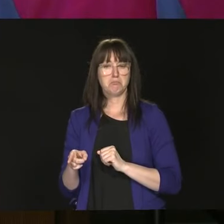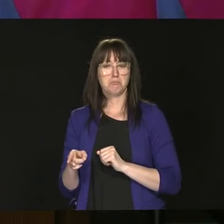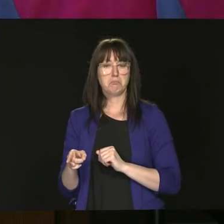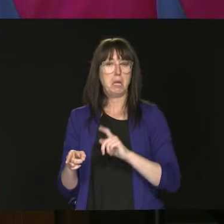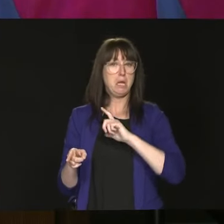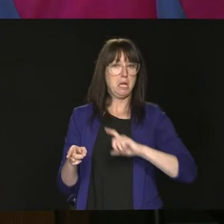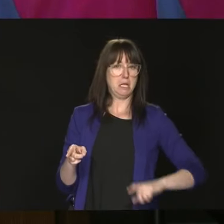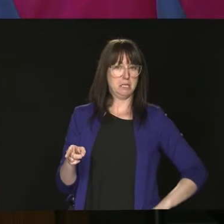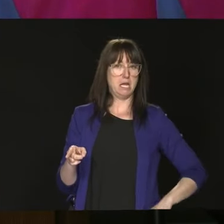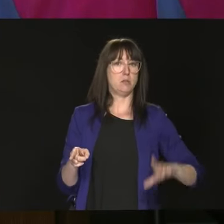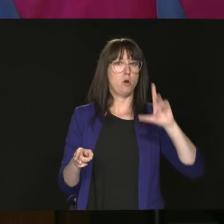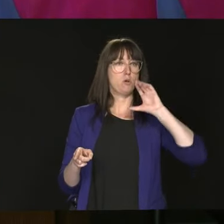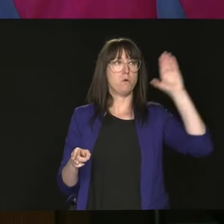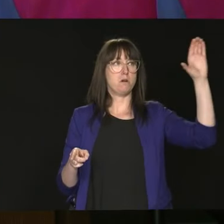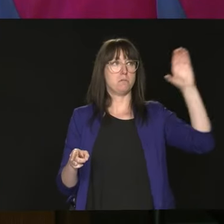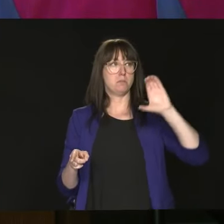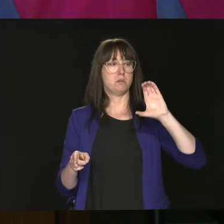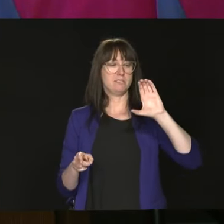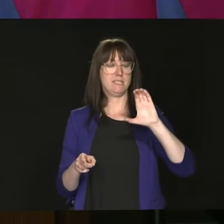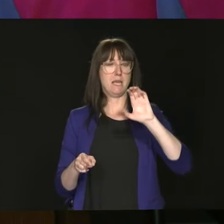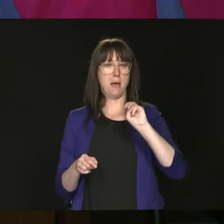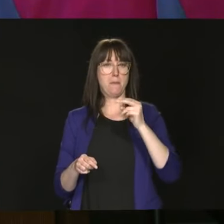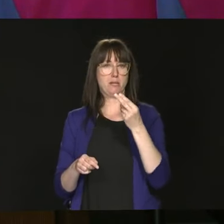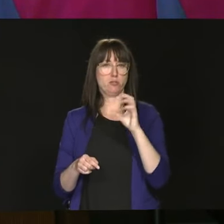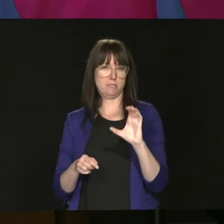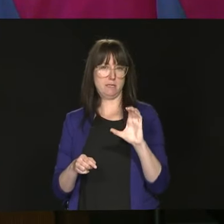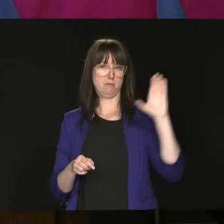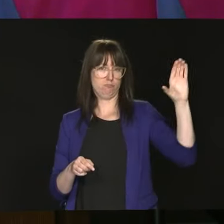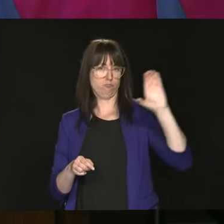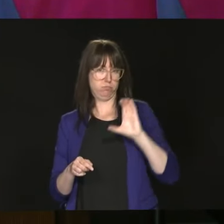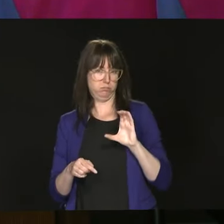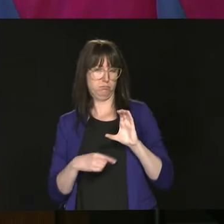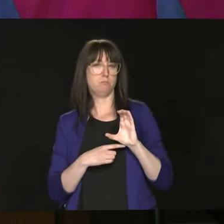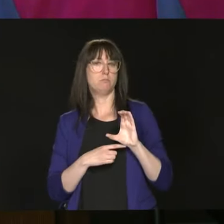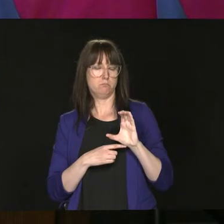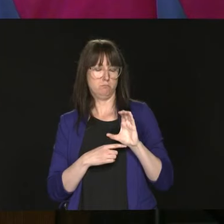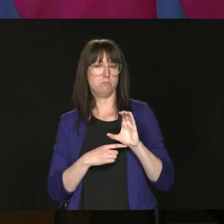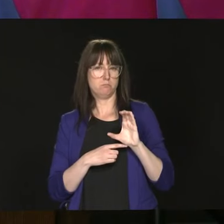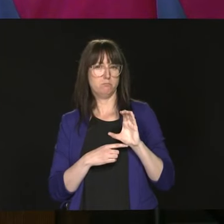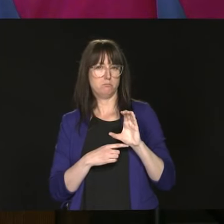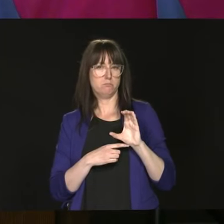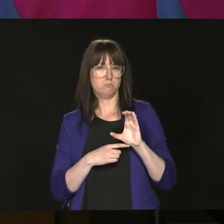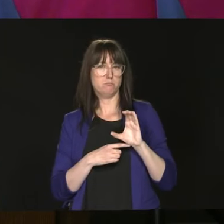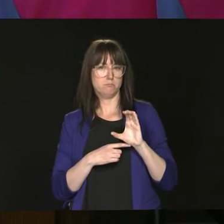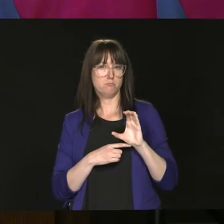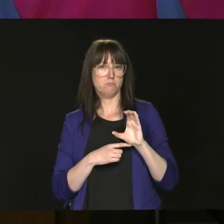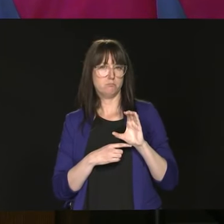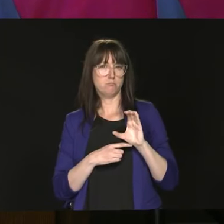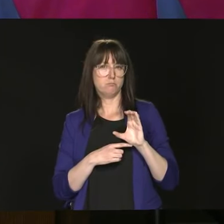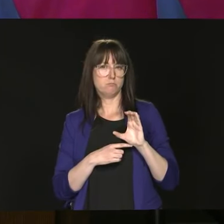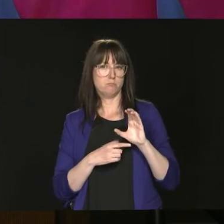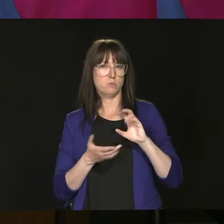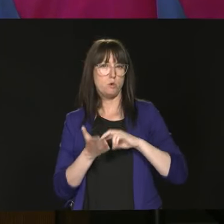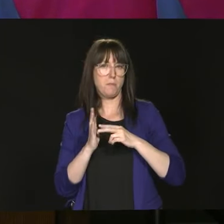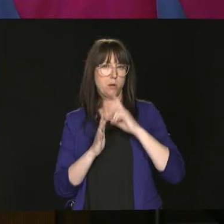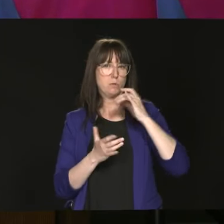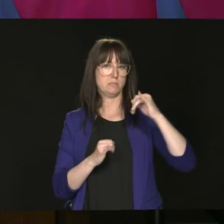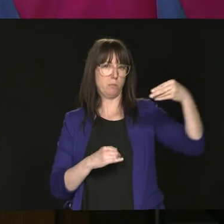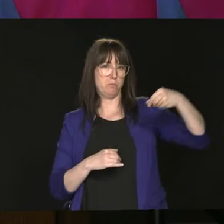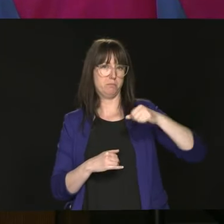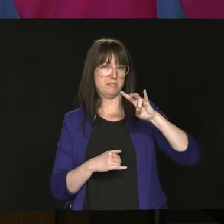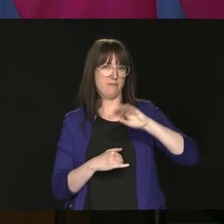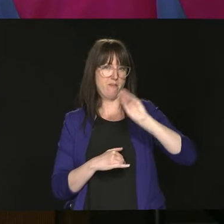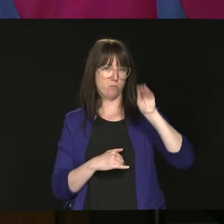vont être payés 75%. Donc, on va avoir plus de détails sur le site web dans les prochaines heures